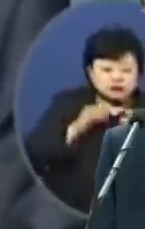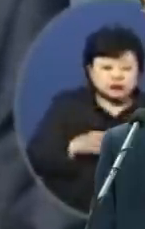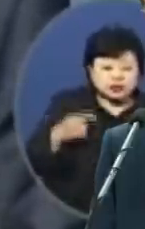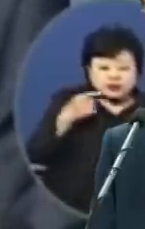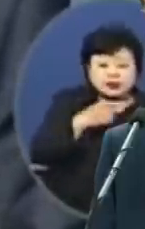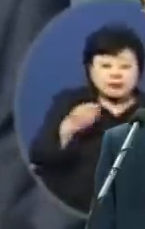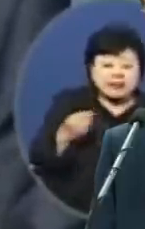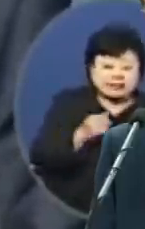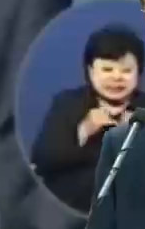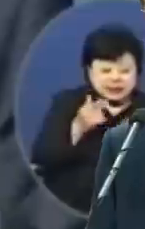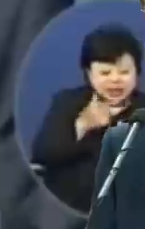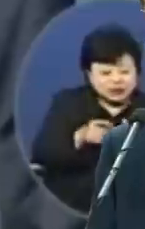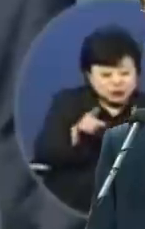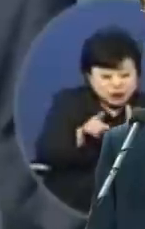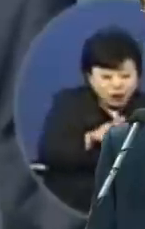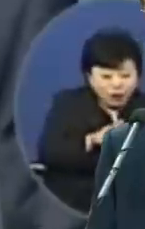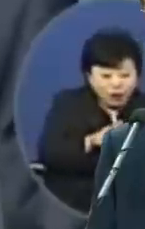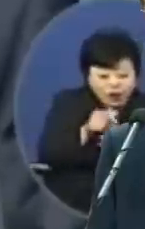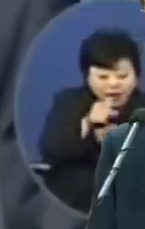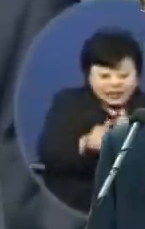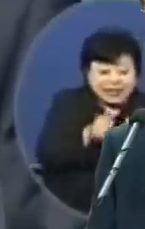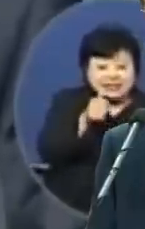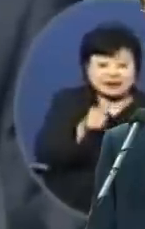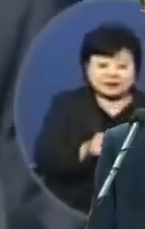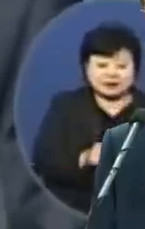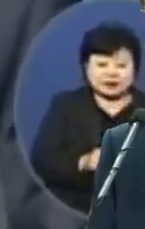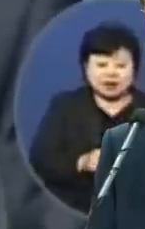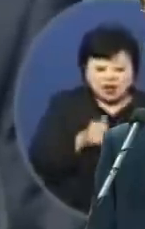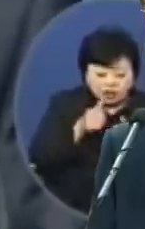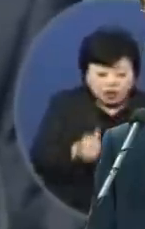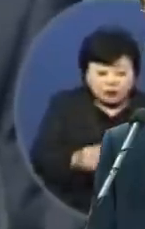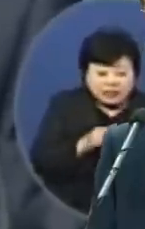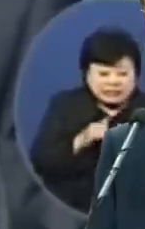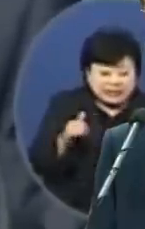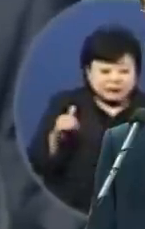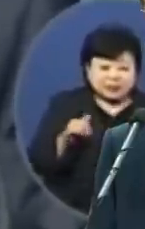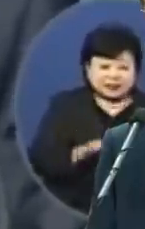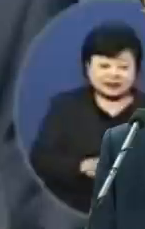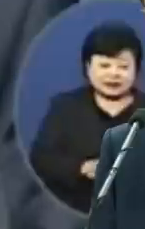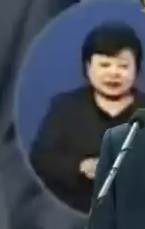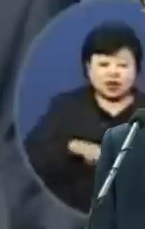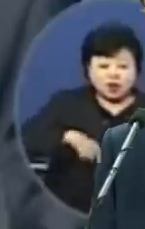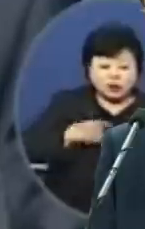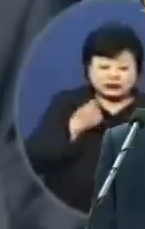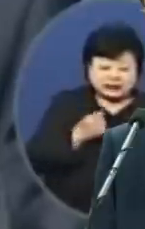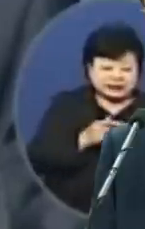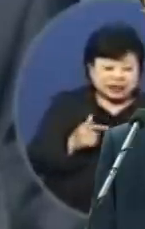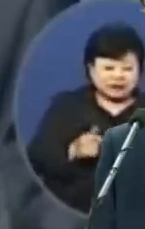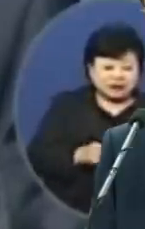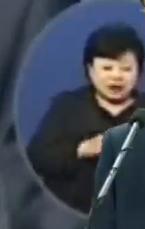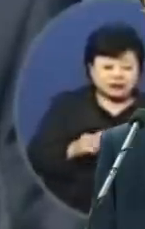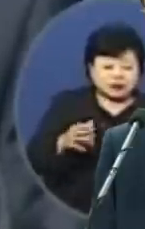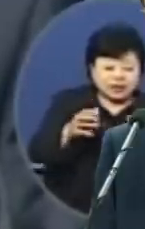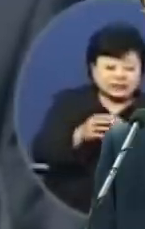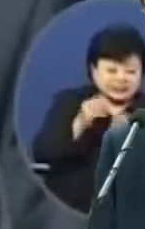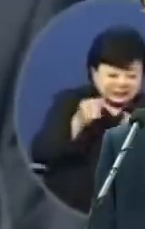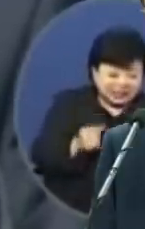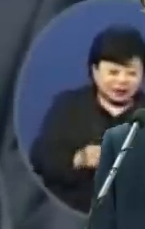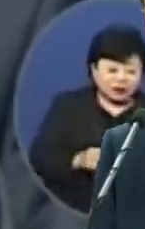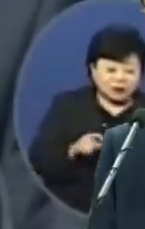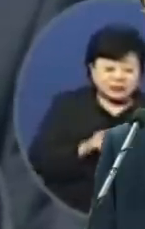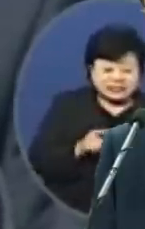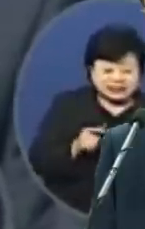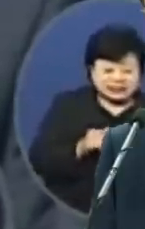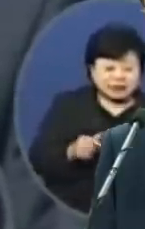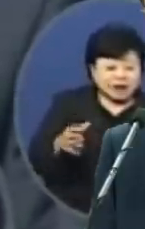천만 명이 예수를 믿고 하나님을 경배하니까 그 사람들이 혼자 삽니까? 가족들과 같이 살고 안 믿는